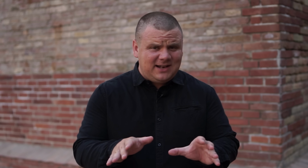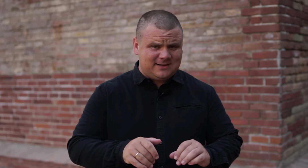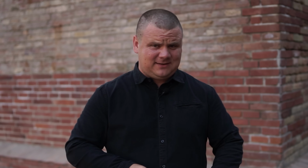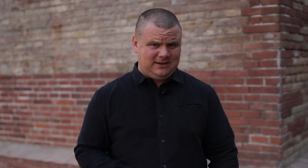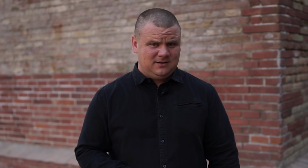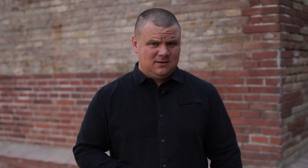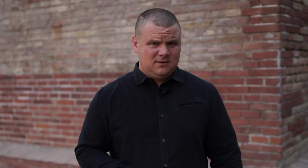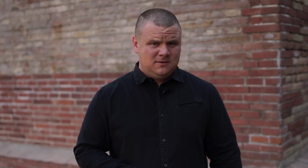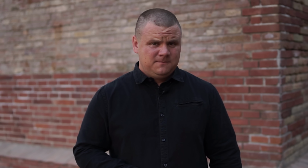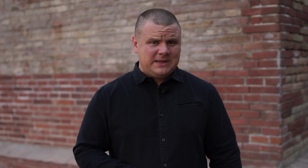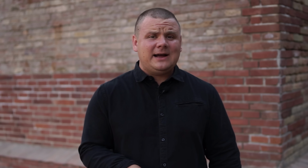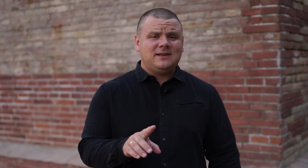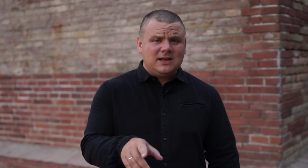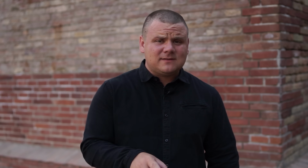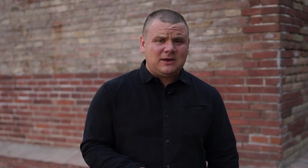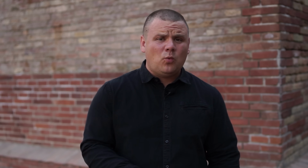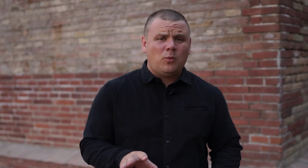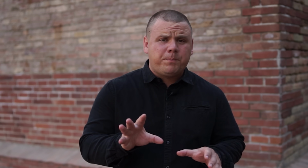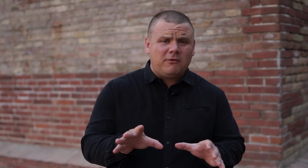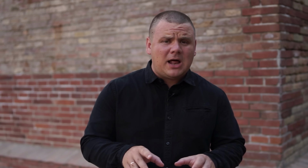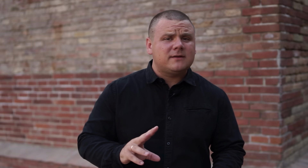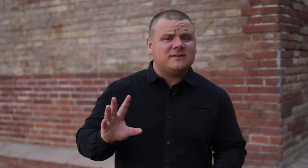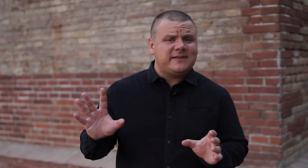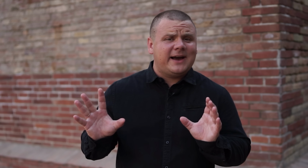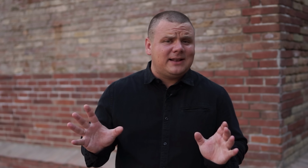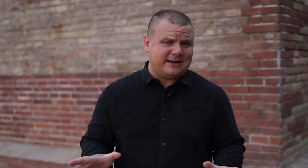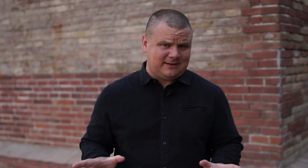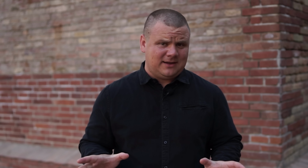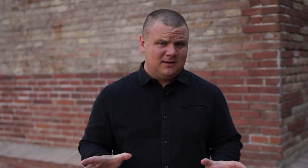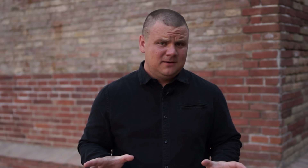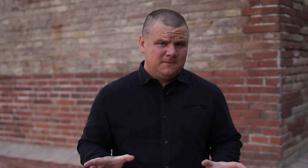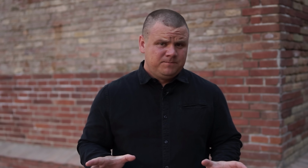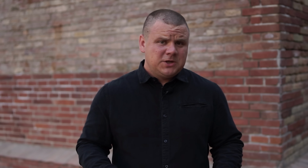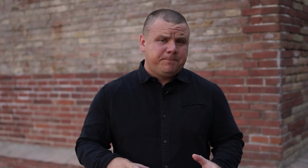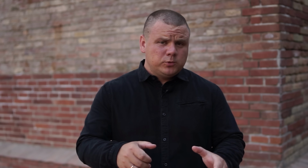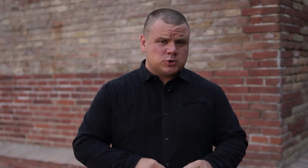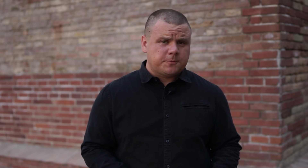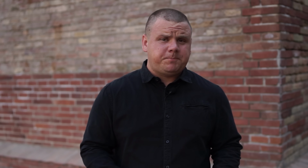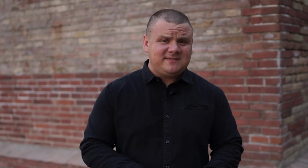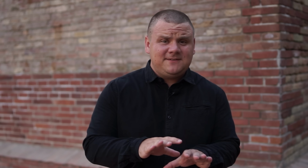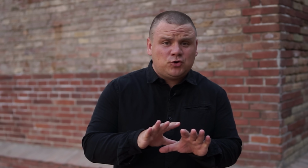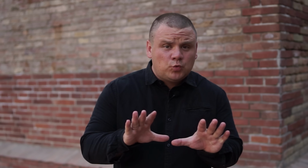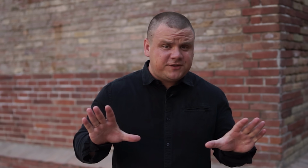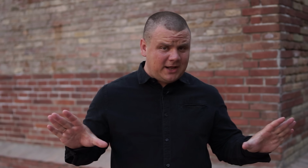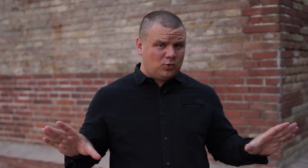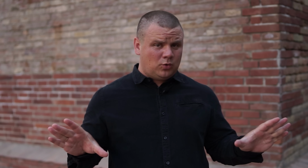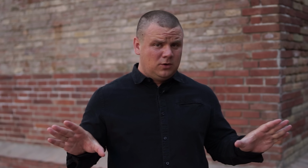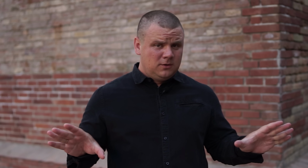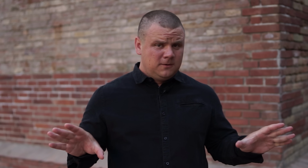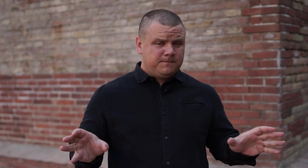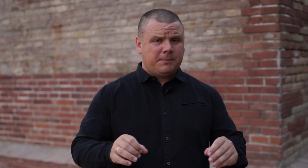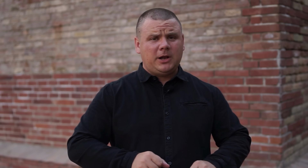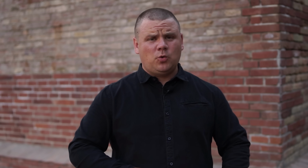был не Зеленский, а Зеленский управлял соседней галактикой. И Путин, чтобы спасти всю